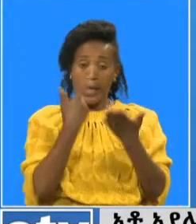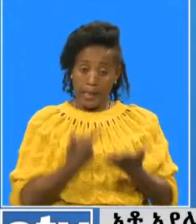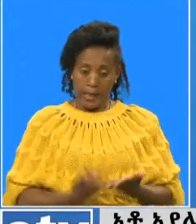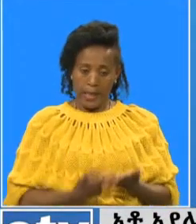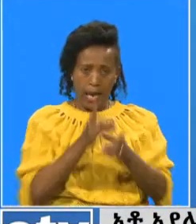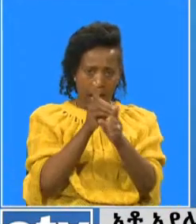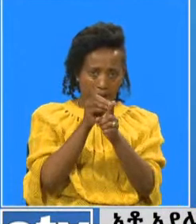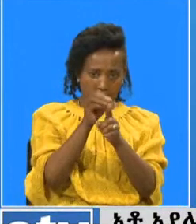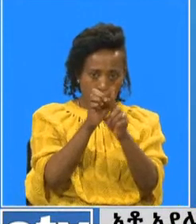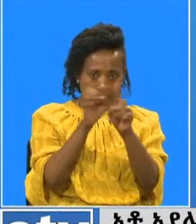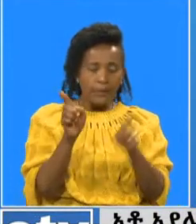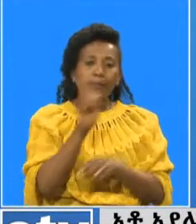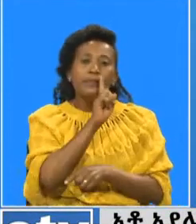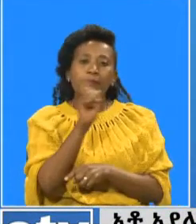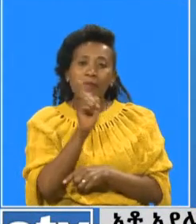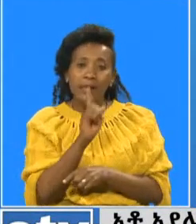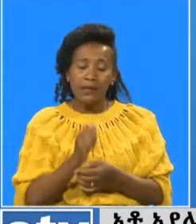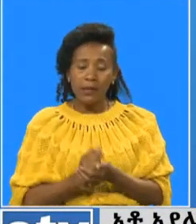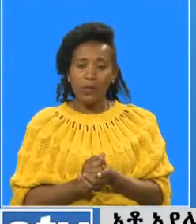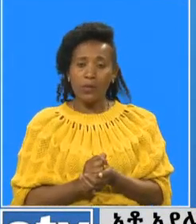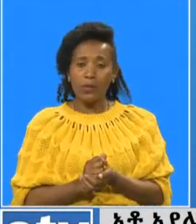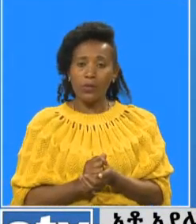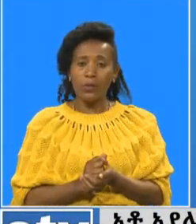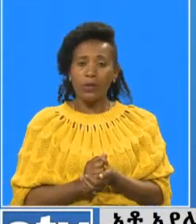ይሄ አቅጣጫ ግን ምንድነው